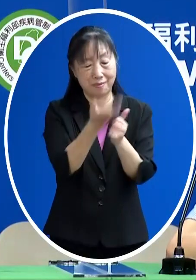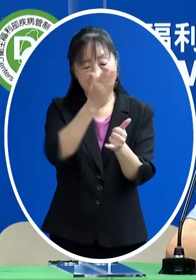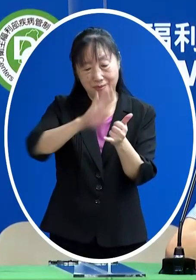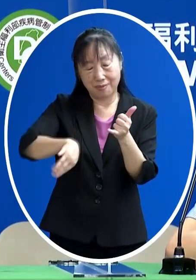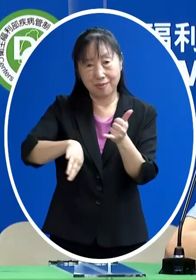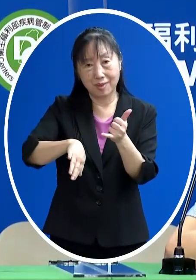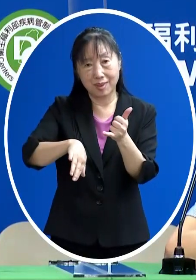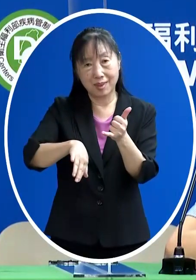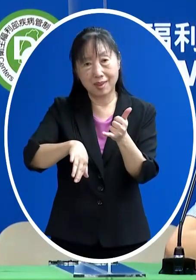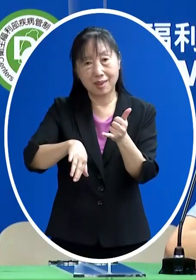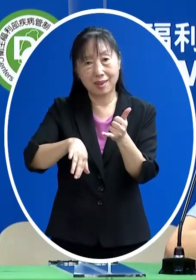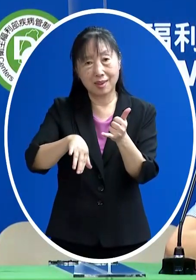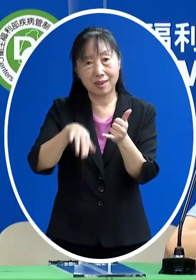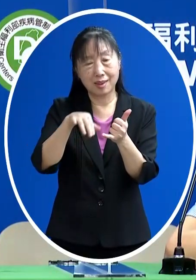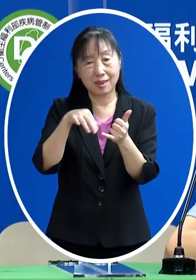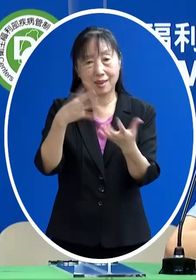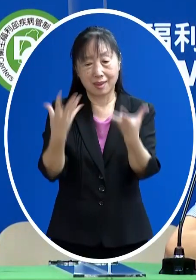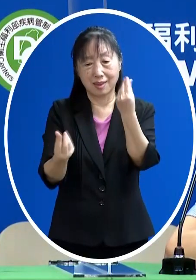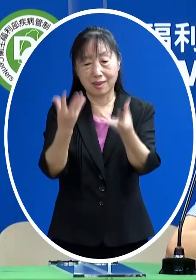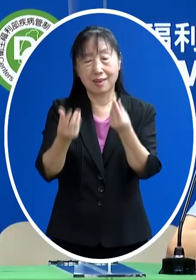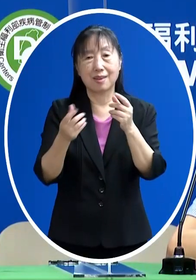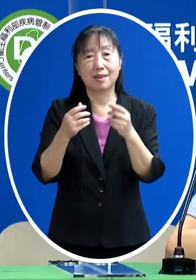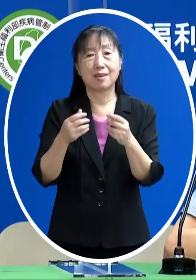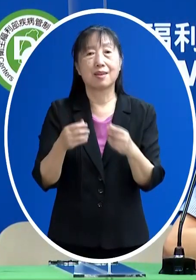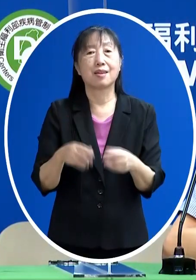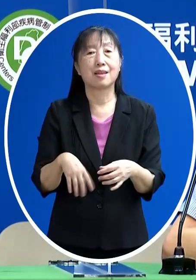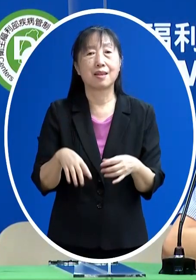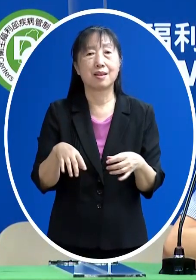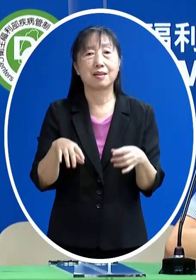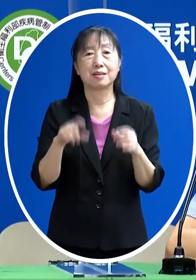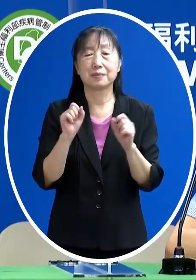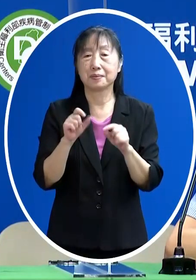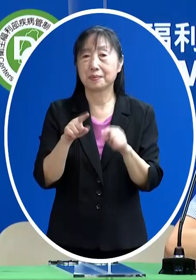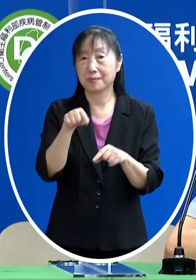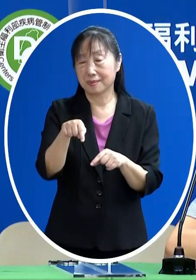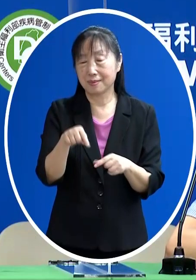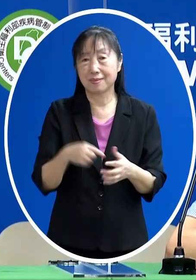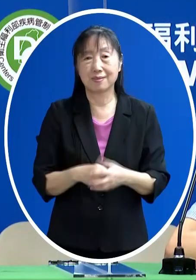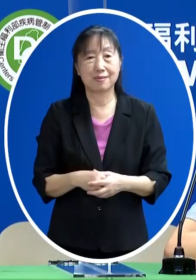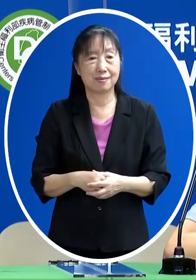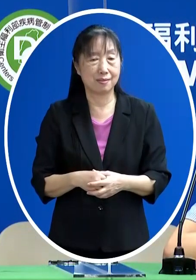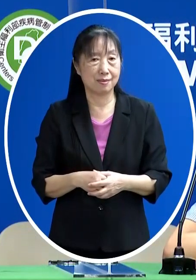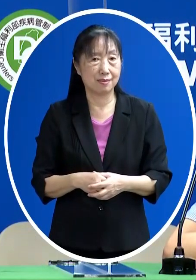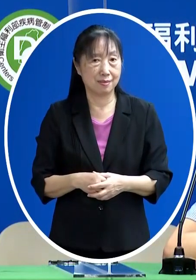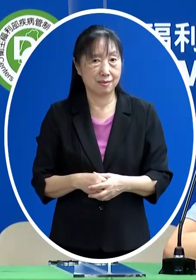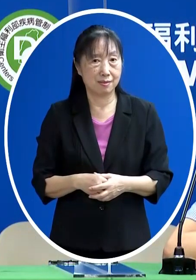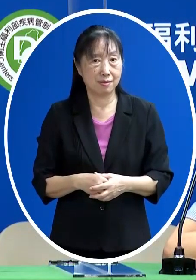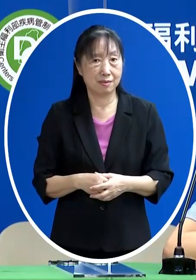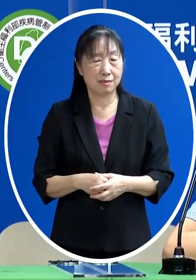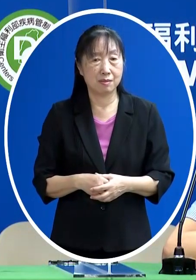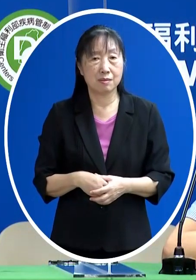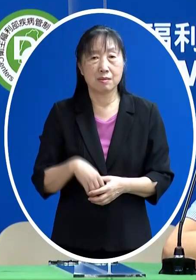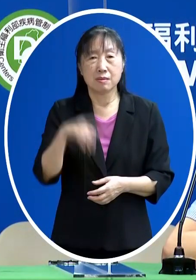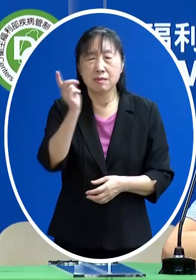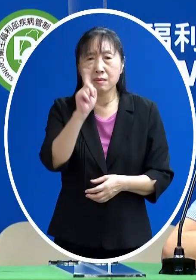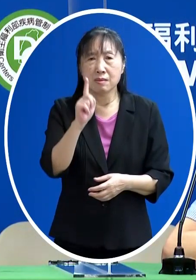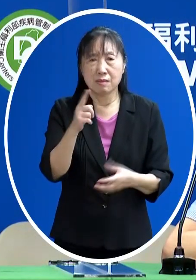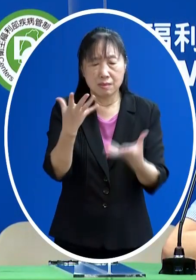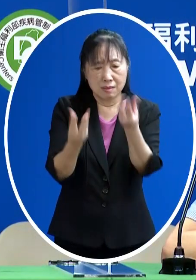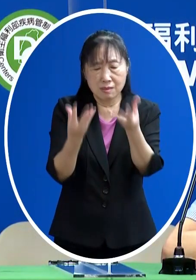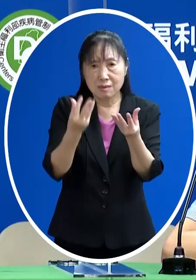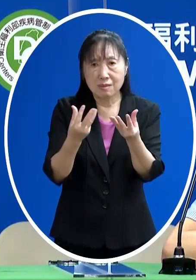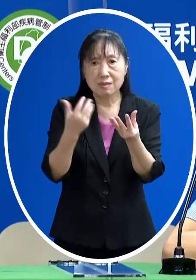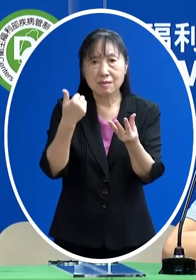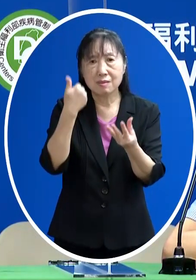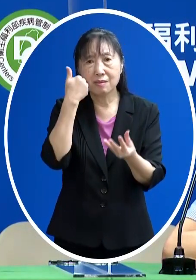么？啊 我想说南北两边了哈。那第一个，我想我们哪一边会比较严重？这个不